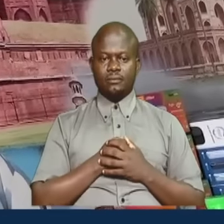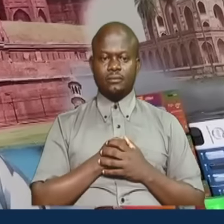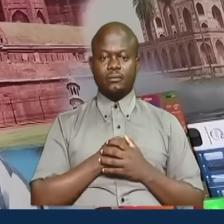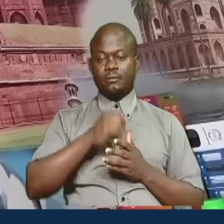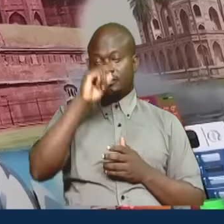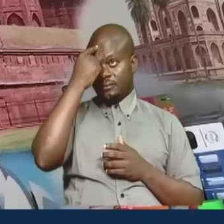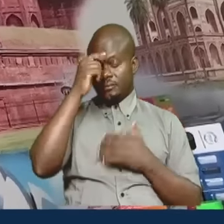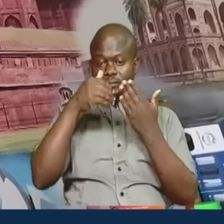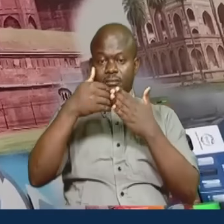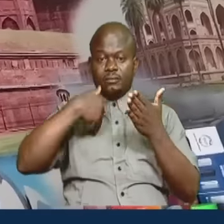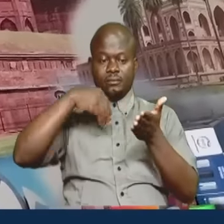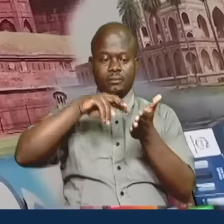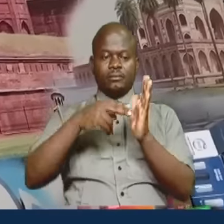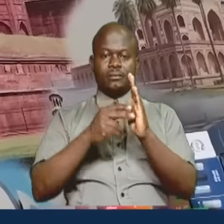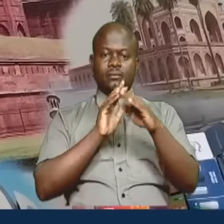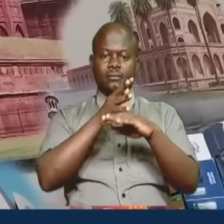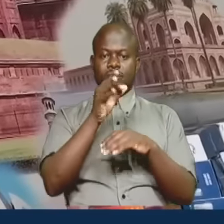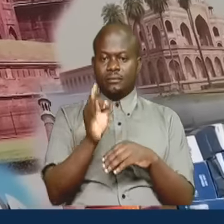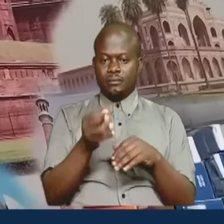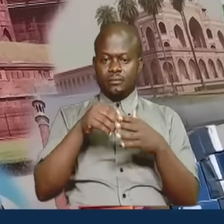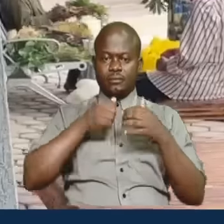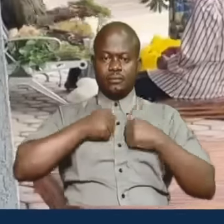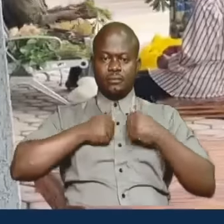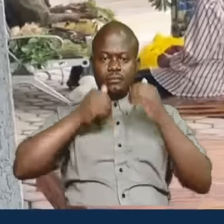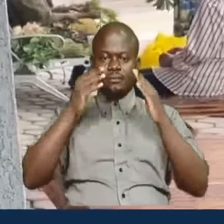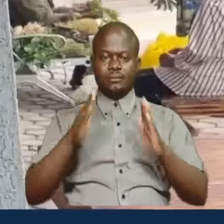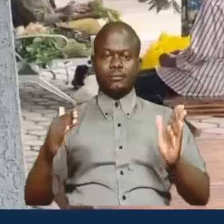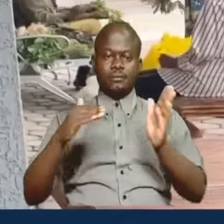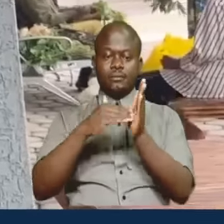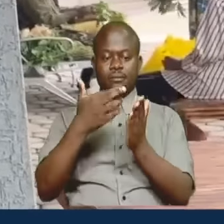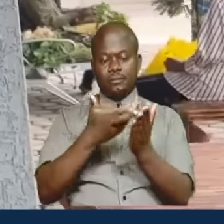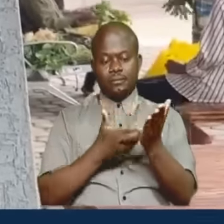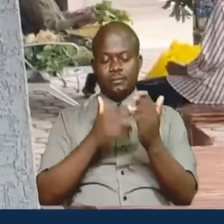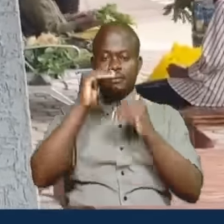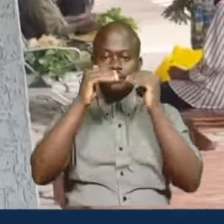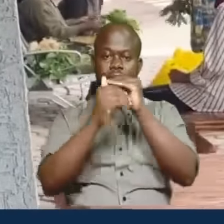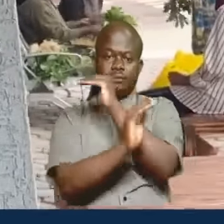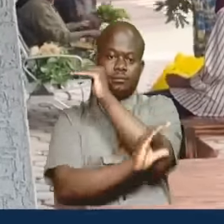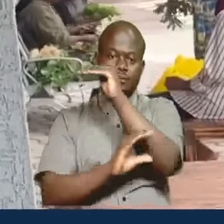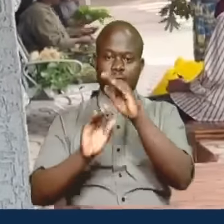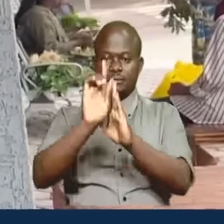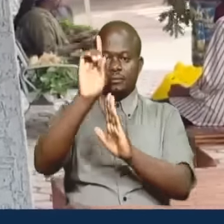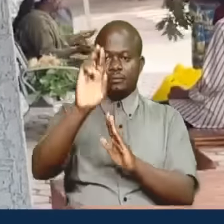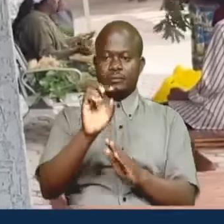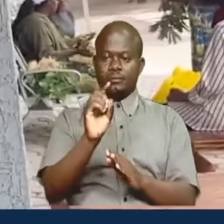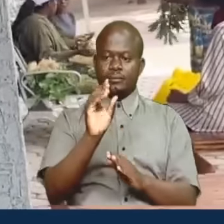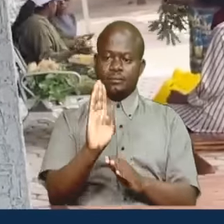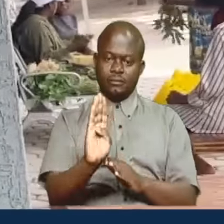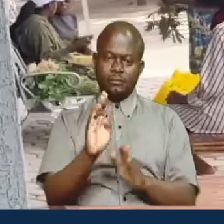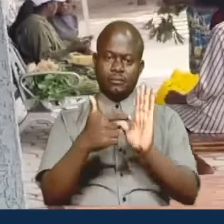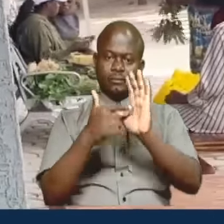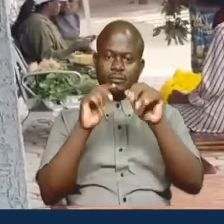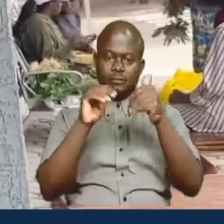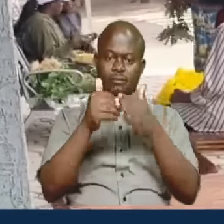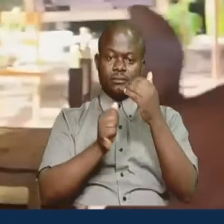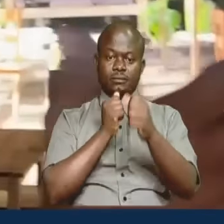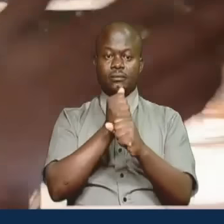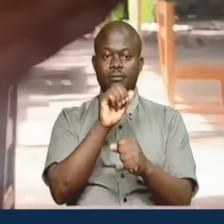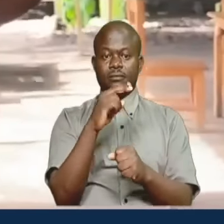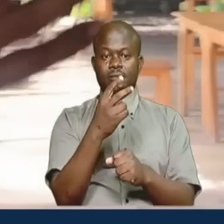Abahinde bafite imishinga ikabakaba 300,000 mu Rwanda. Ndetse raporo y'urwego rw'igihugu rw'iterambere RDB igaragaza ko mu mwaka